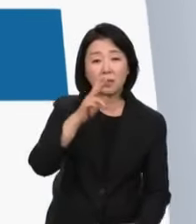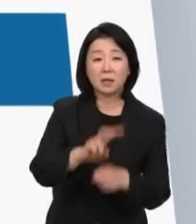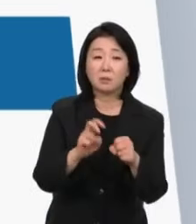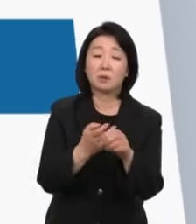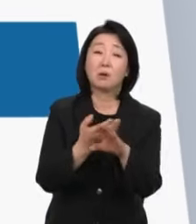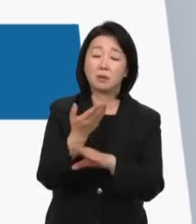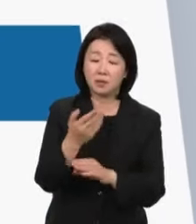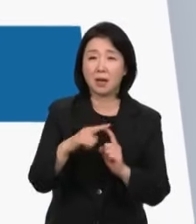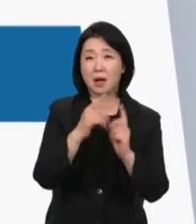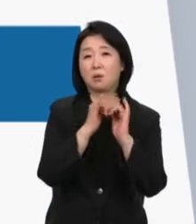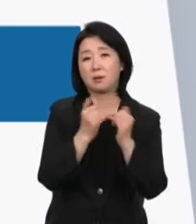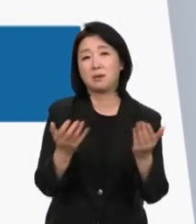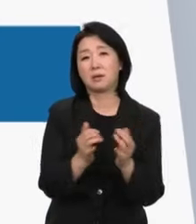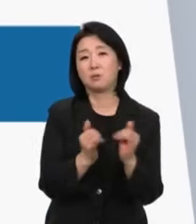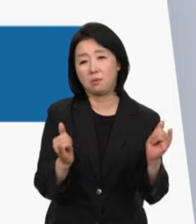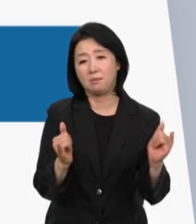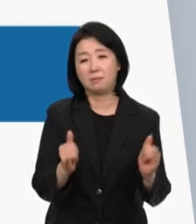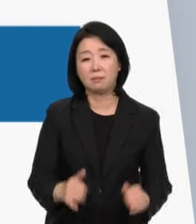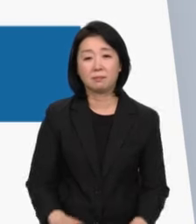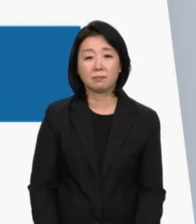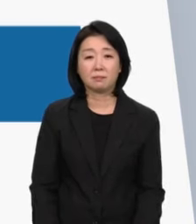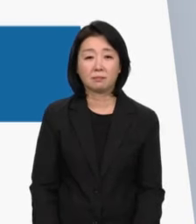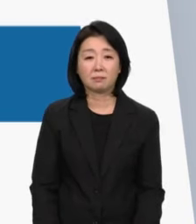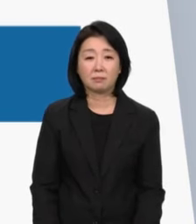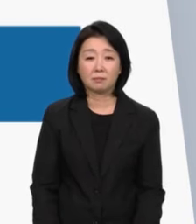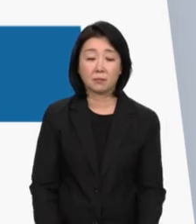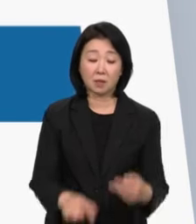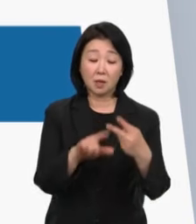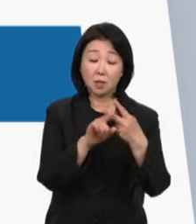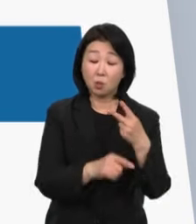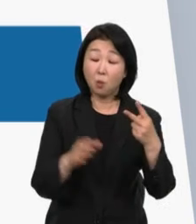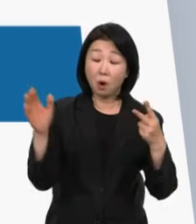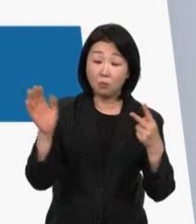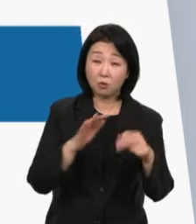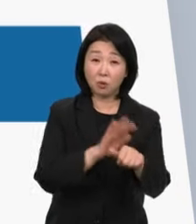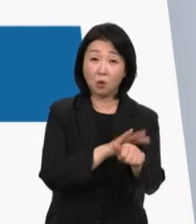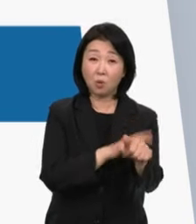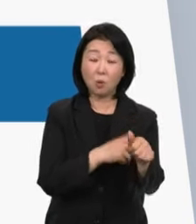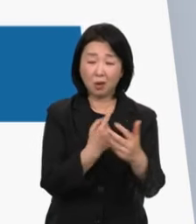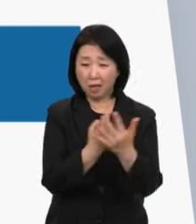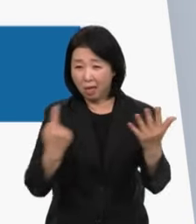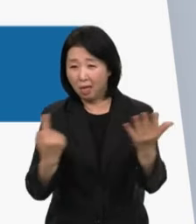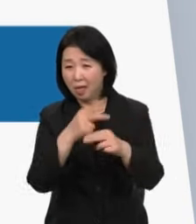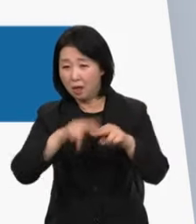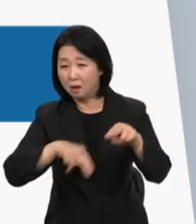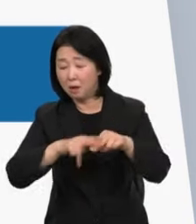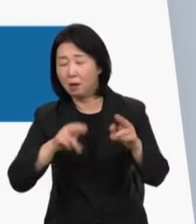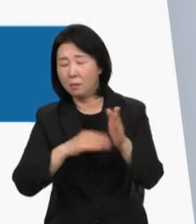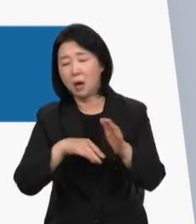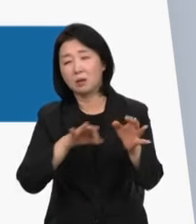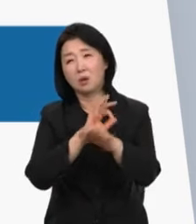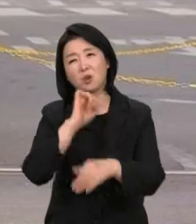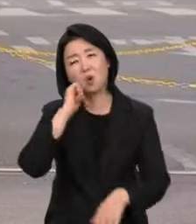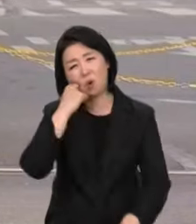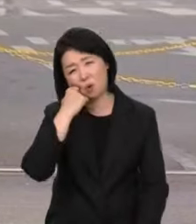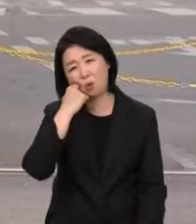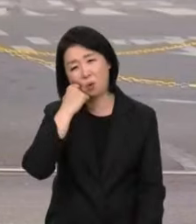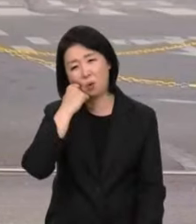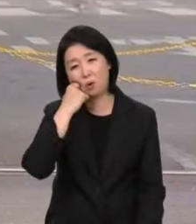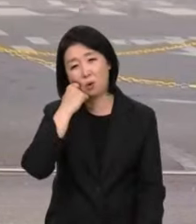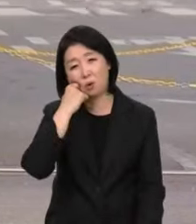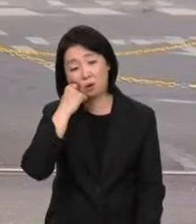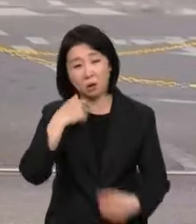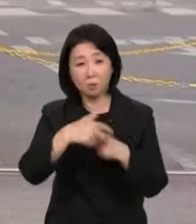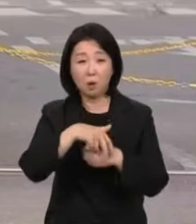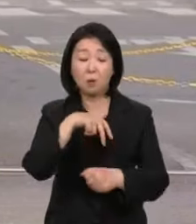넘게 일한 간호사와 직원들입니다. 지난 2월부터 전공의 집단 이탈로 경영난을 겪게 된 탓입니다. 병원